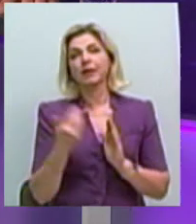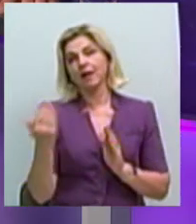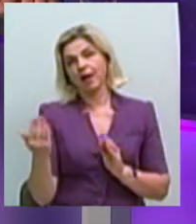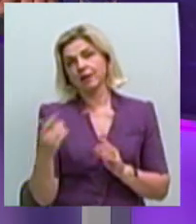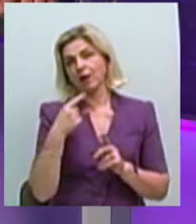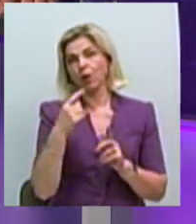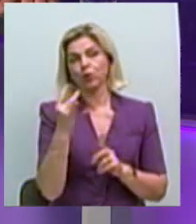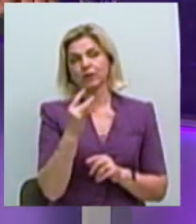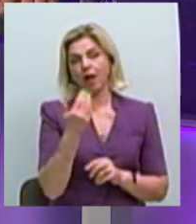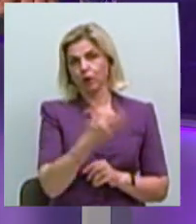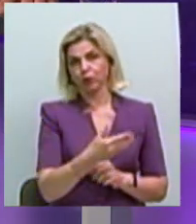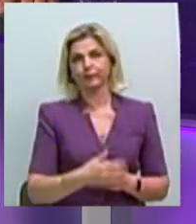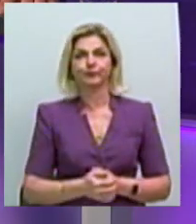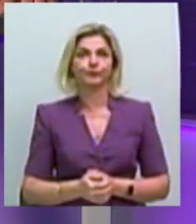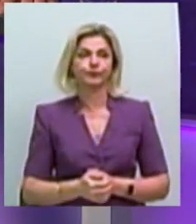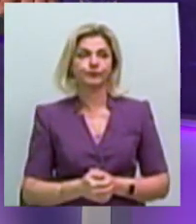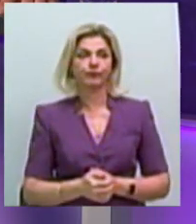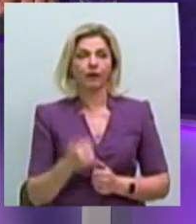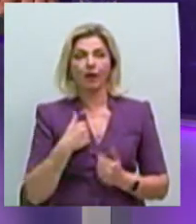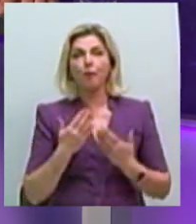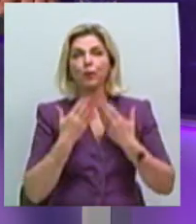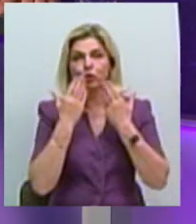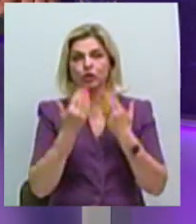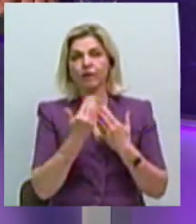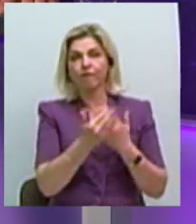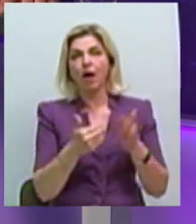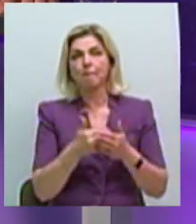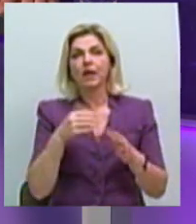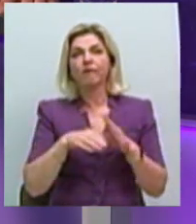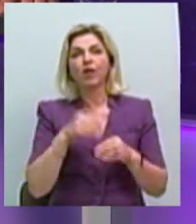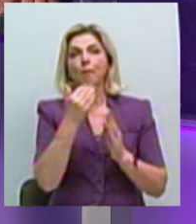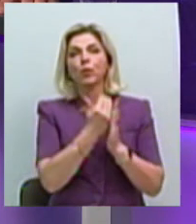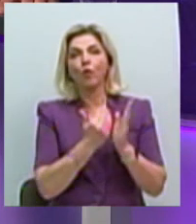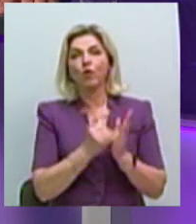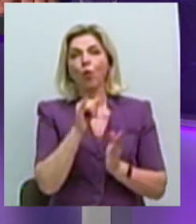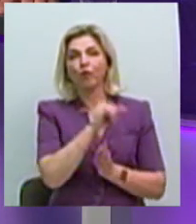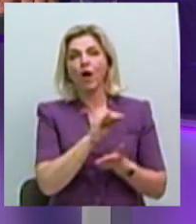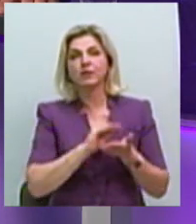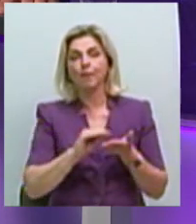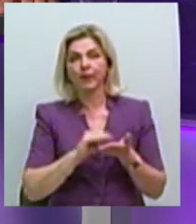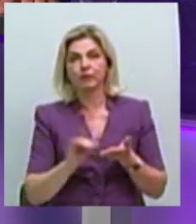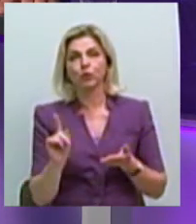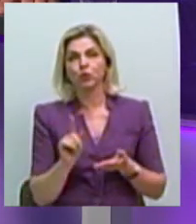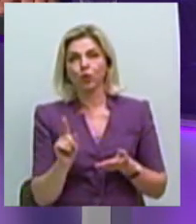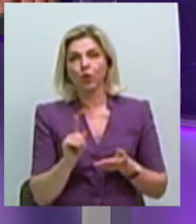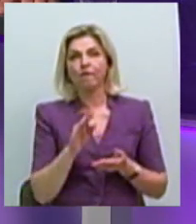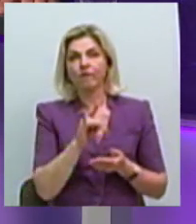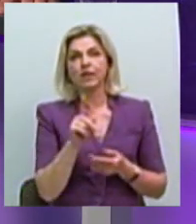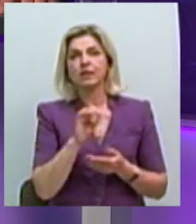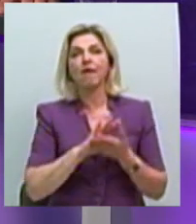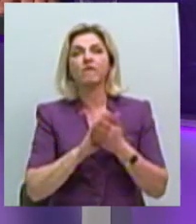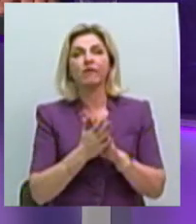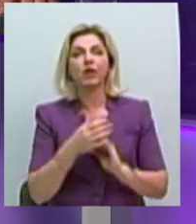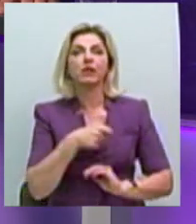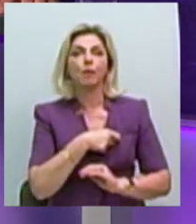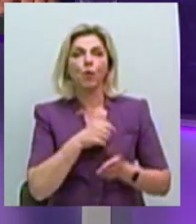потім Руслан матиме 90 секунд. На одному з, я прочитав вашу передвиборчу програму, і у вас там написано, що ви за відміну